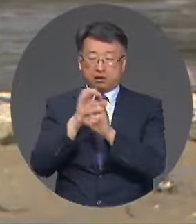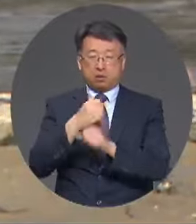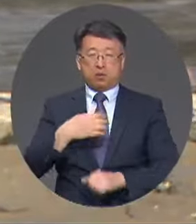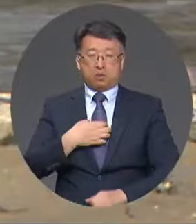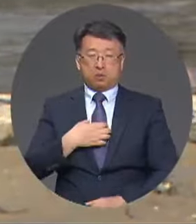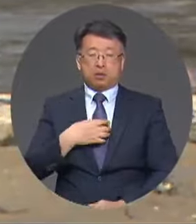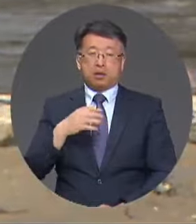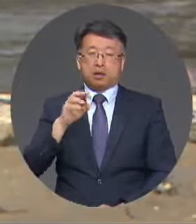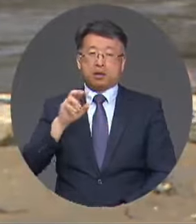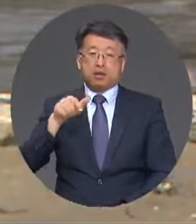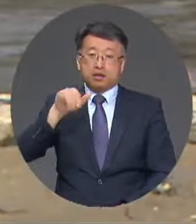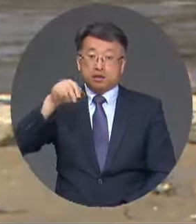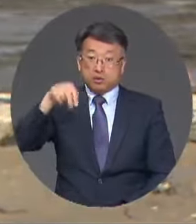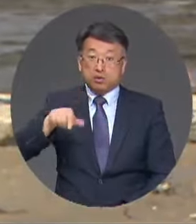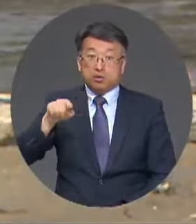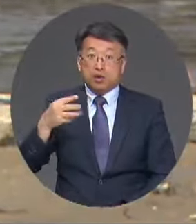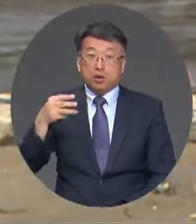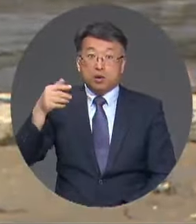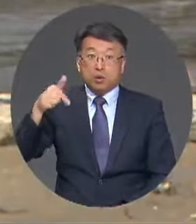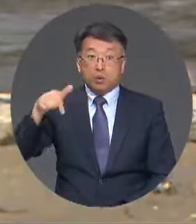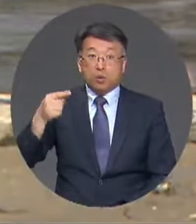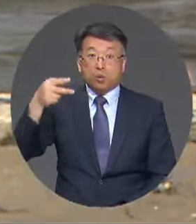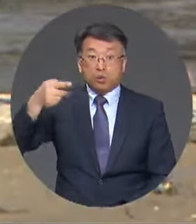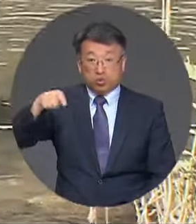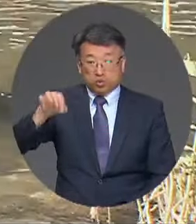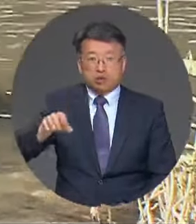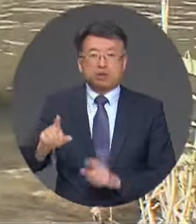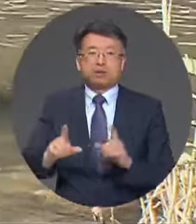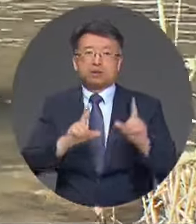2급인 기수갈고둥이 서식하는 곳입니다.